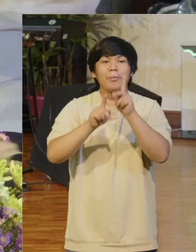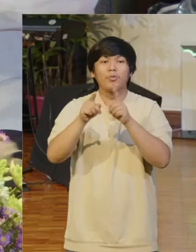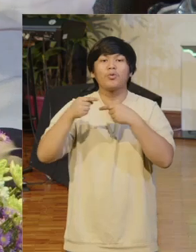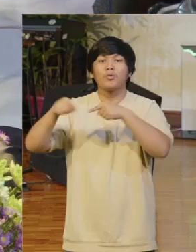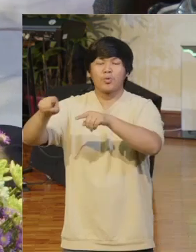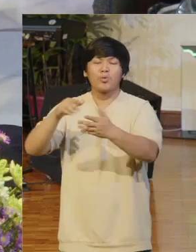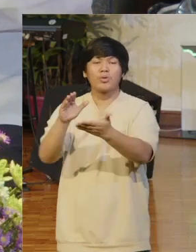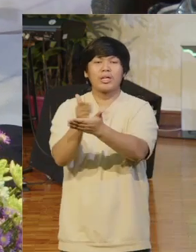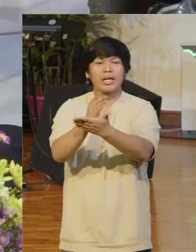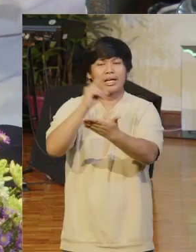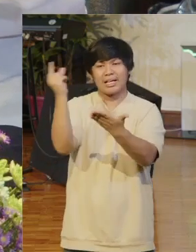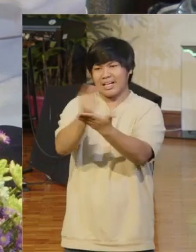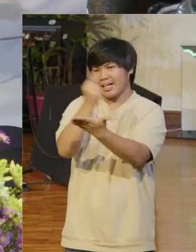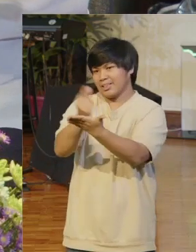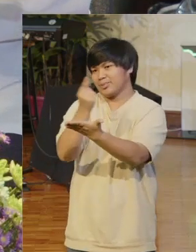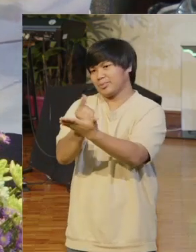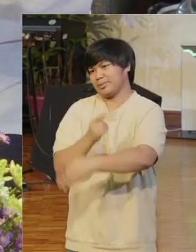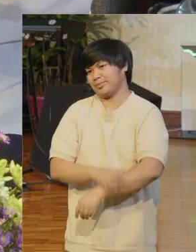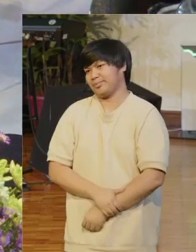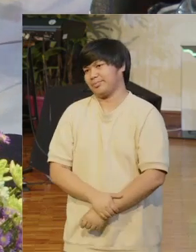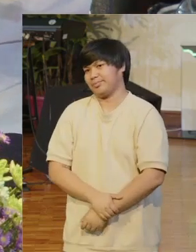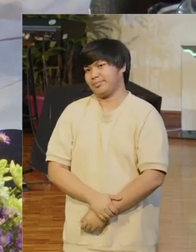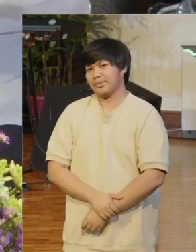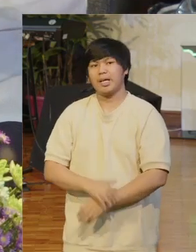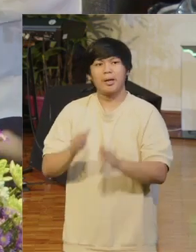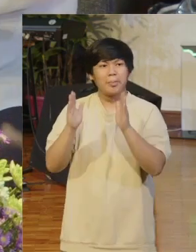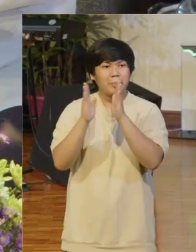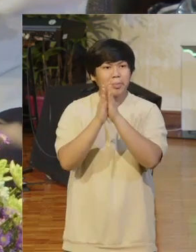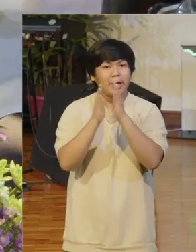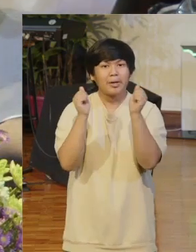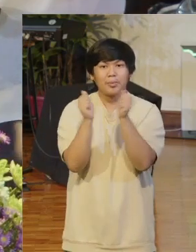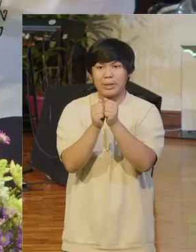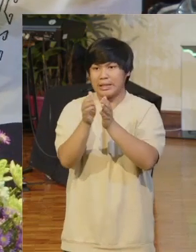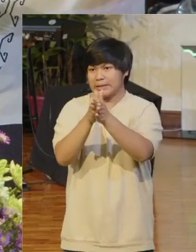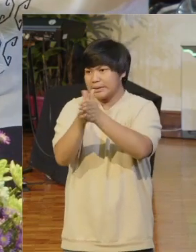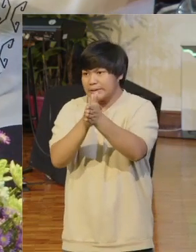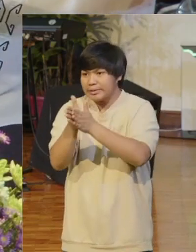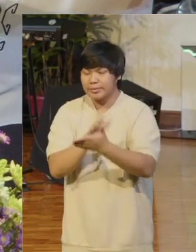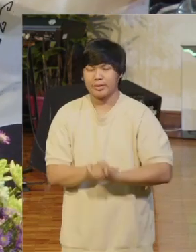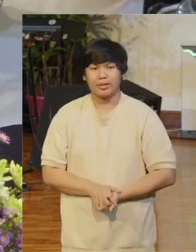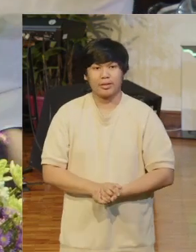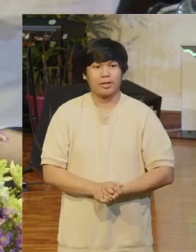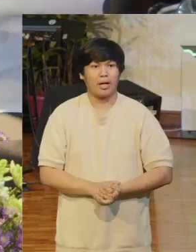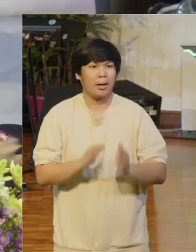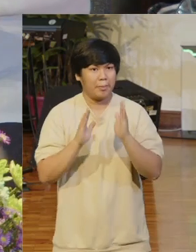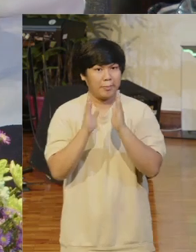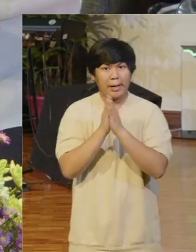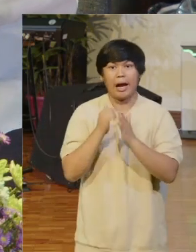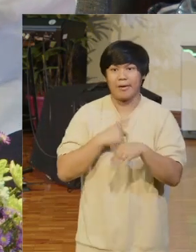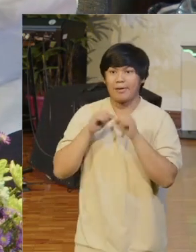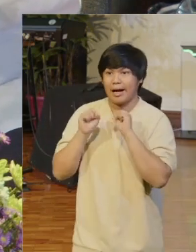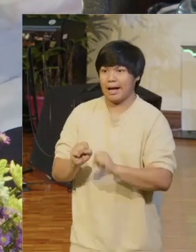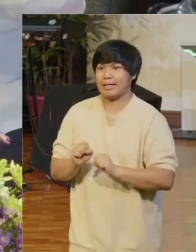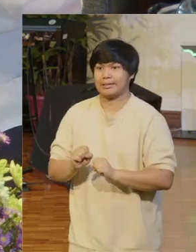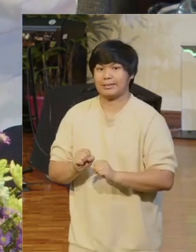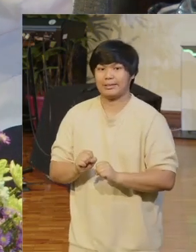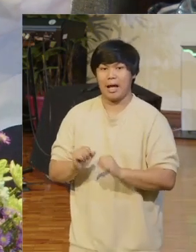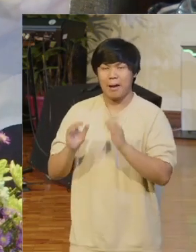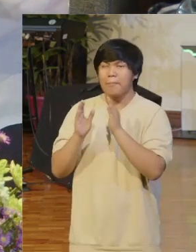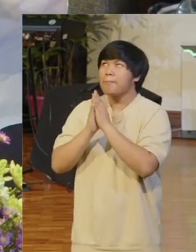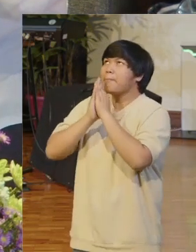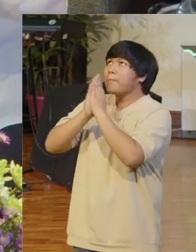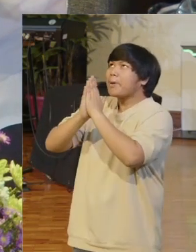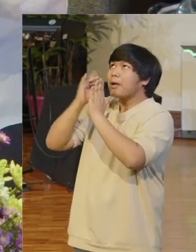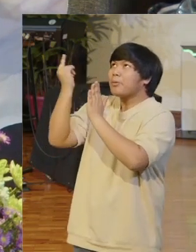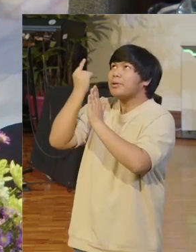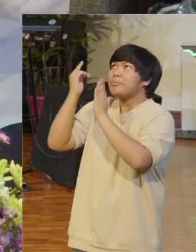harvest. Pray earnestly. Sabi ng iba, okay, pastor, yung pray, kaya ko yan. Pray lang naman pala